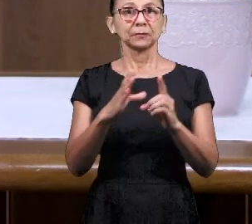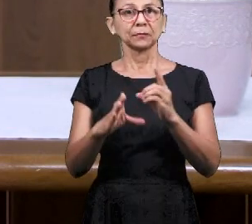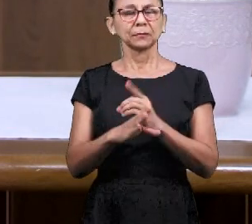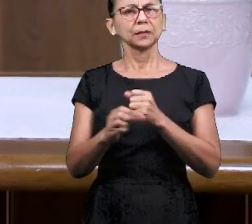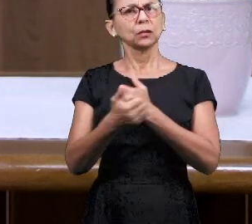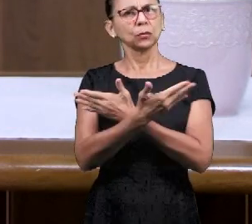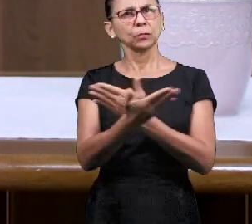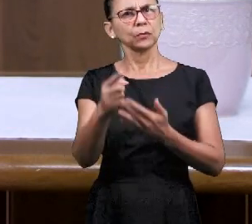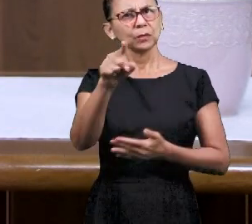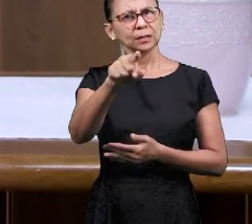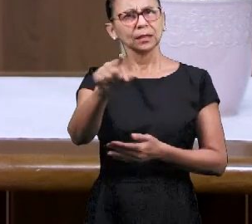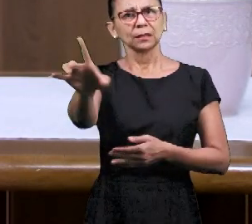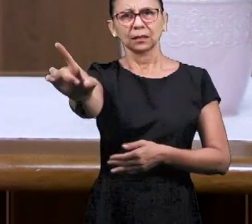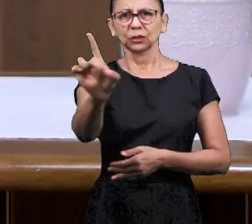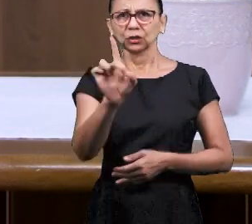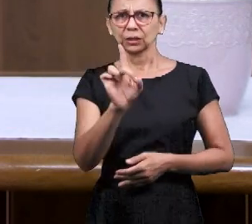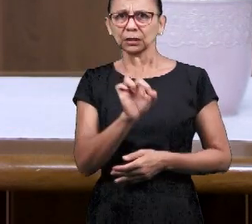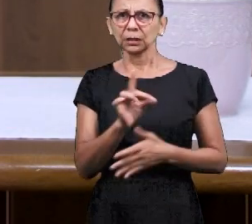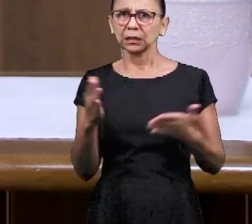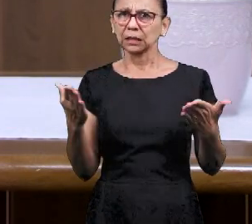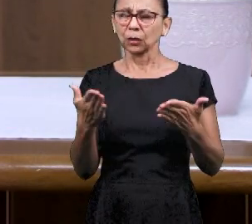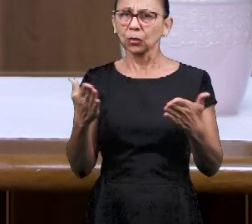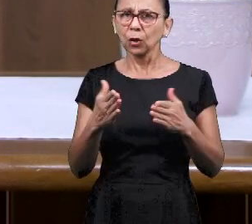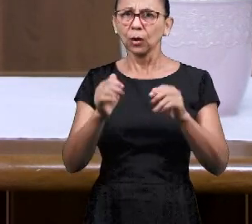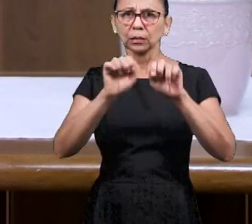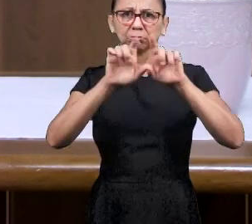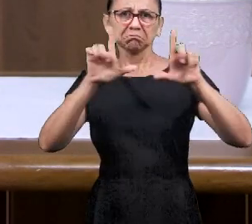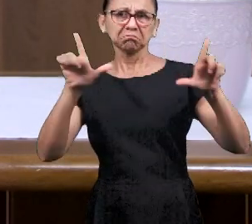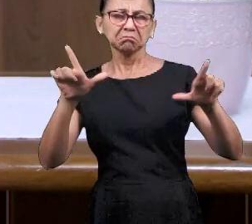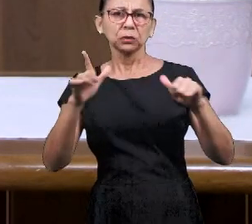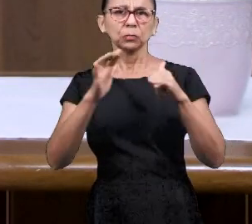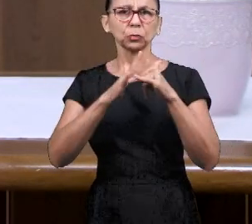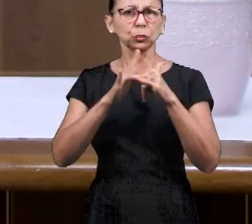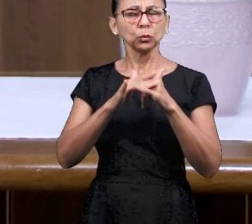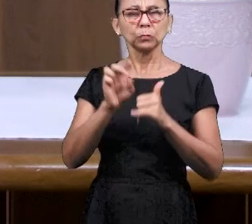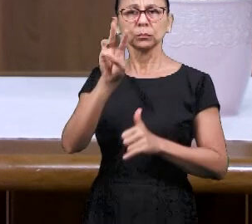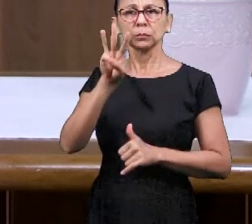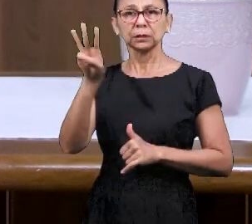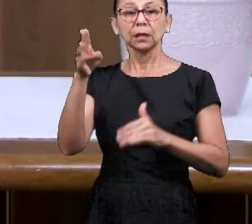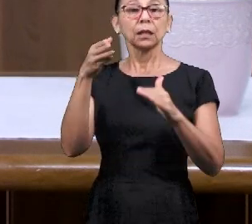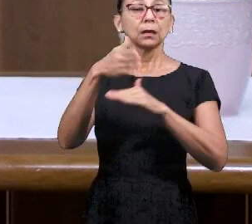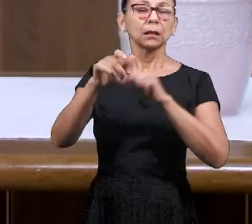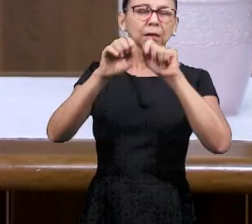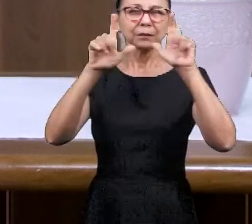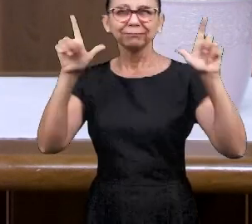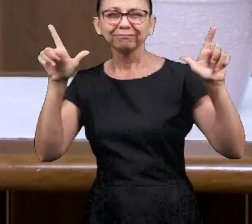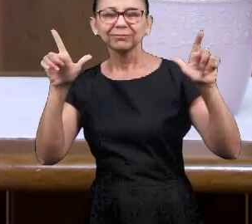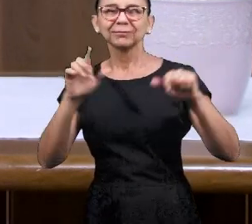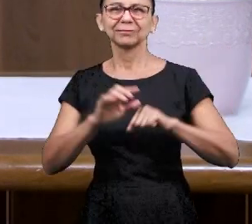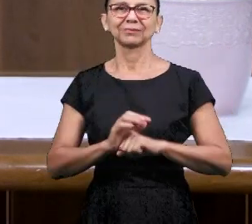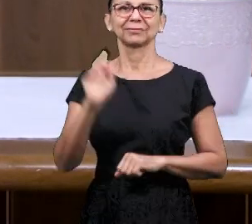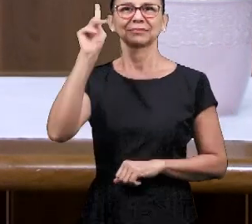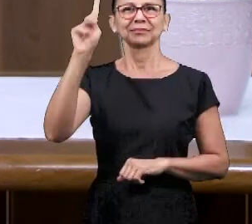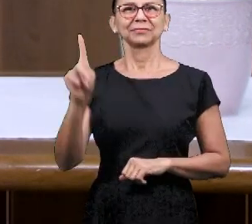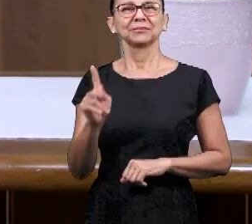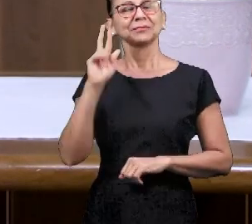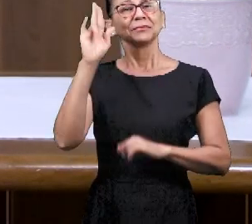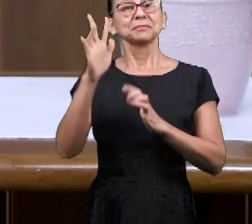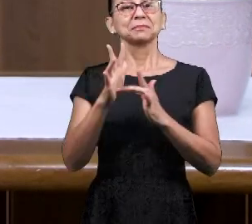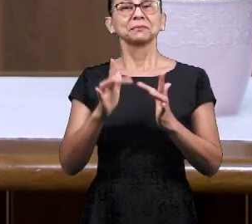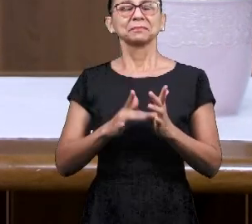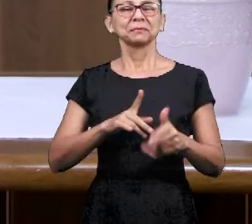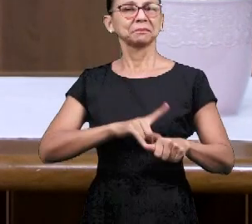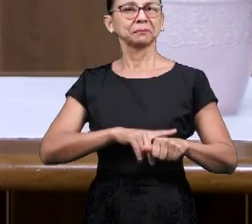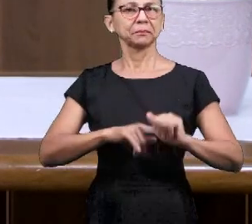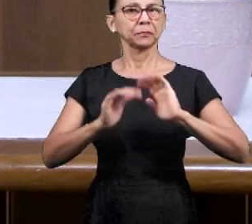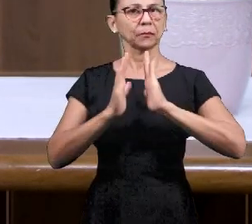à vous qui arrivez maintenant, qui arrivez dans notre canal maintenant, qui avez reçu une invitation, un lien. Je vous salue dans la paix du Seigneur Jésus. Nous allons